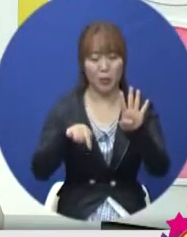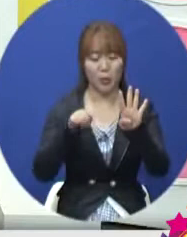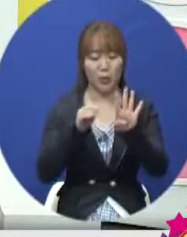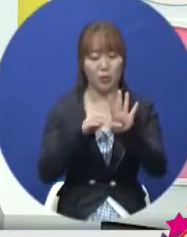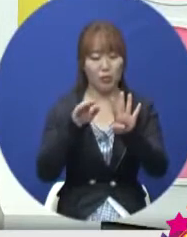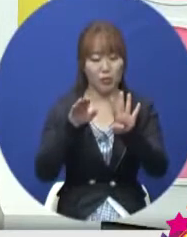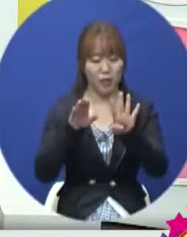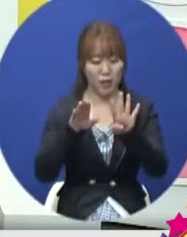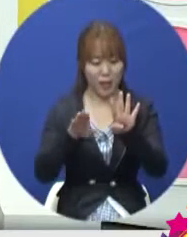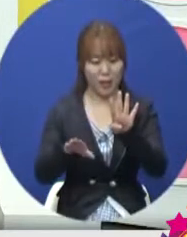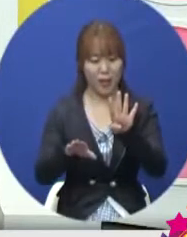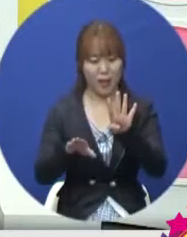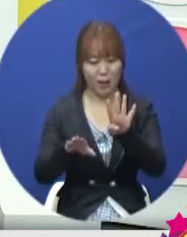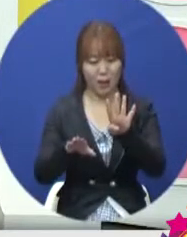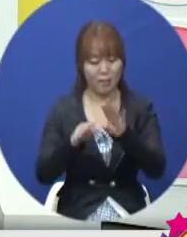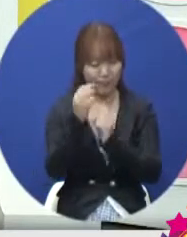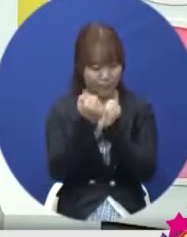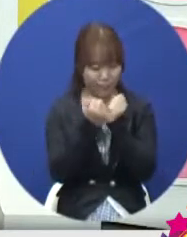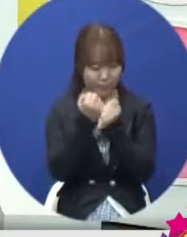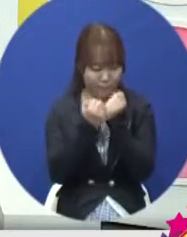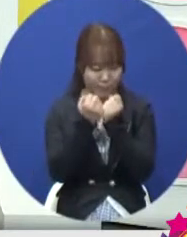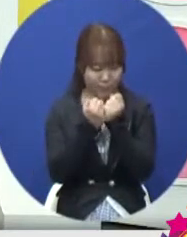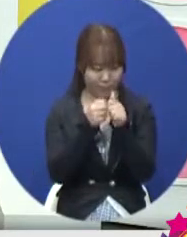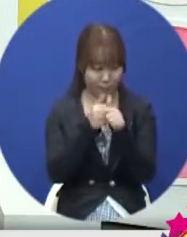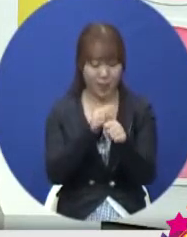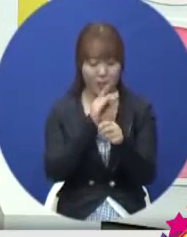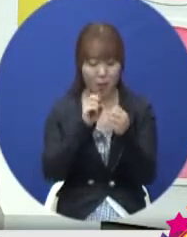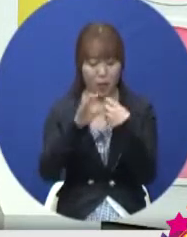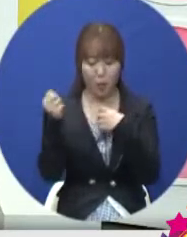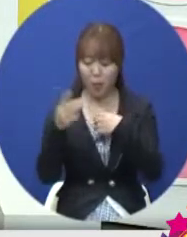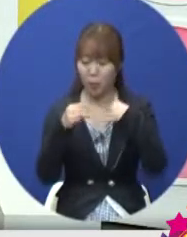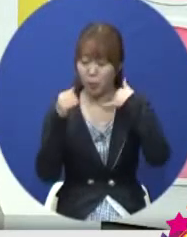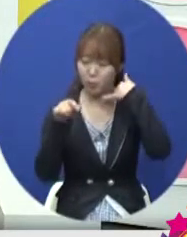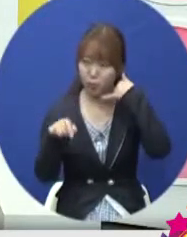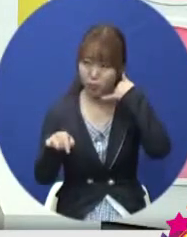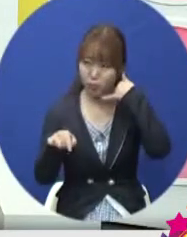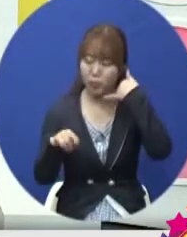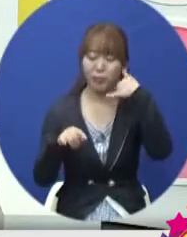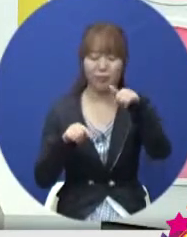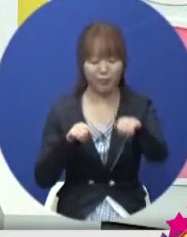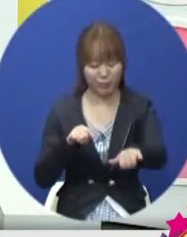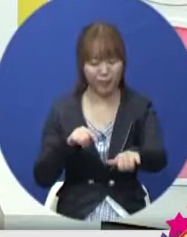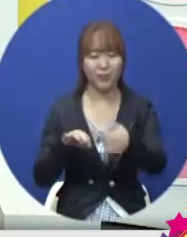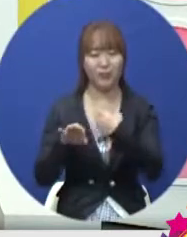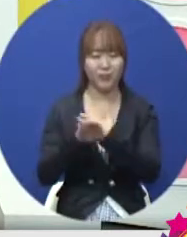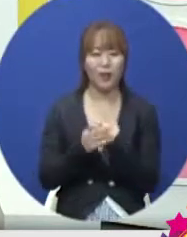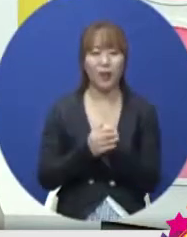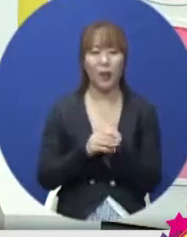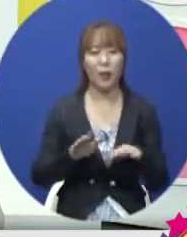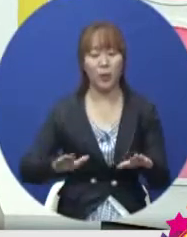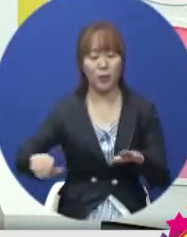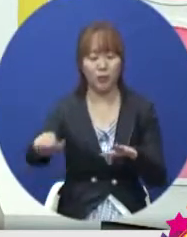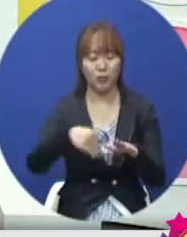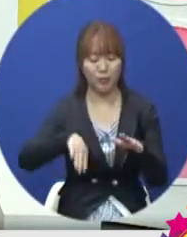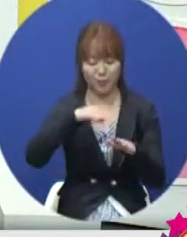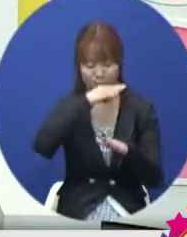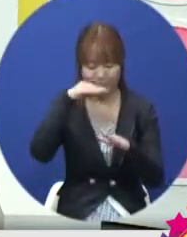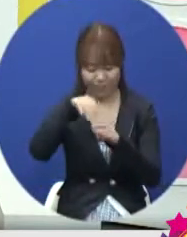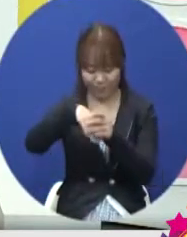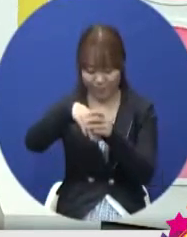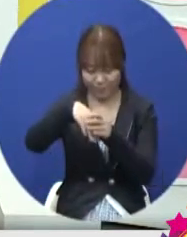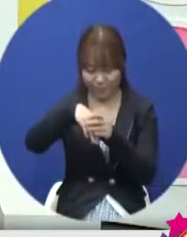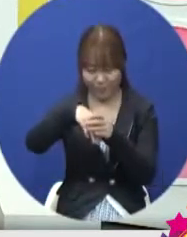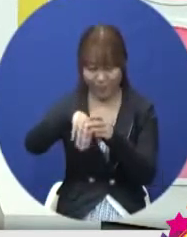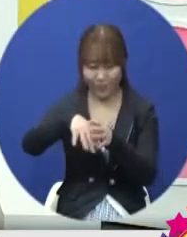4번을 누르신 후에 안내방송에 따라 정답의 번호를 누르시고 그냥 수화기를 내려놔 주시면은요. 네. 오늘 저희가 또 공정하게